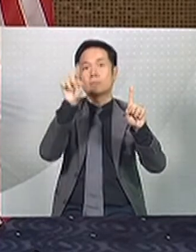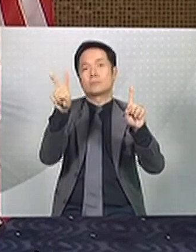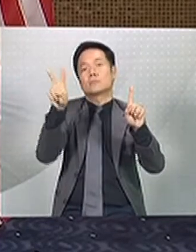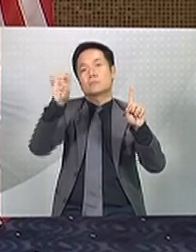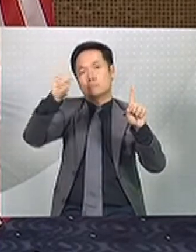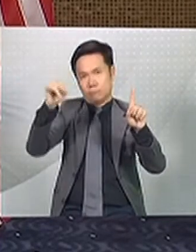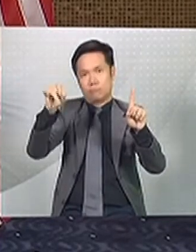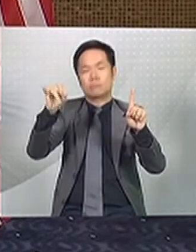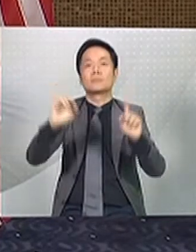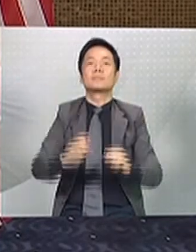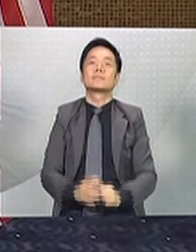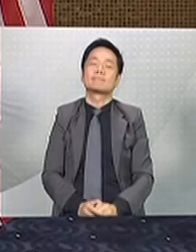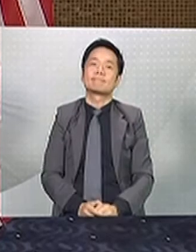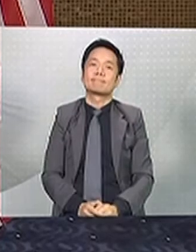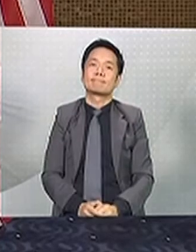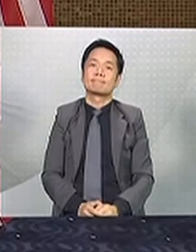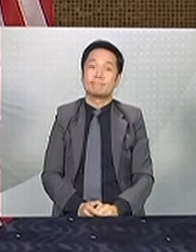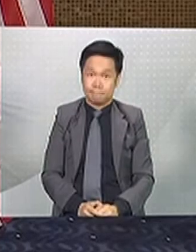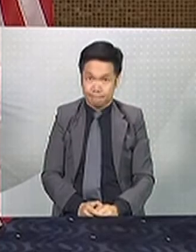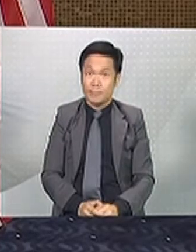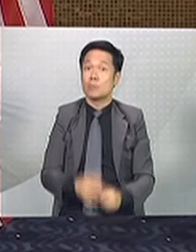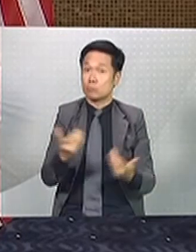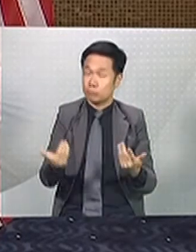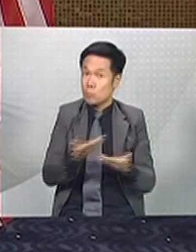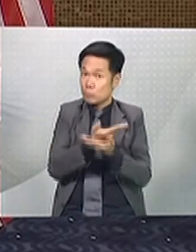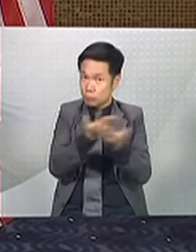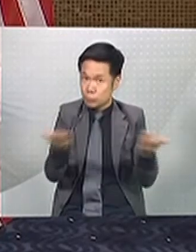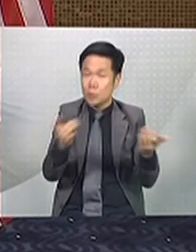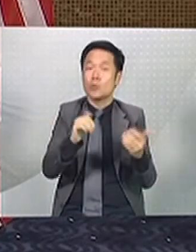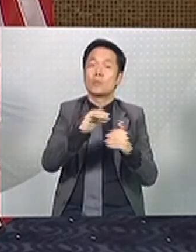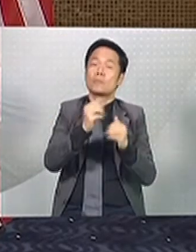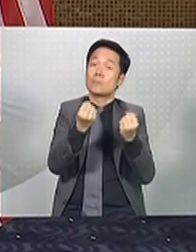RM149.2 juta. Inisiatif ini akan memanfaatkan